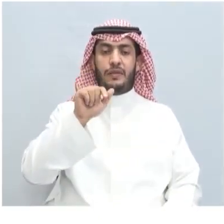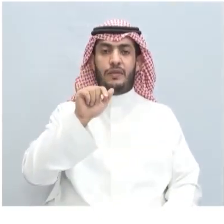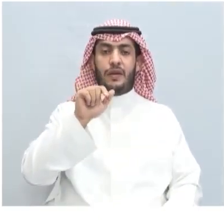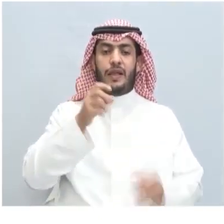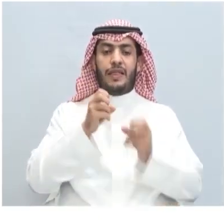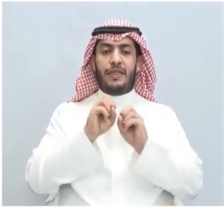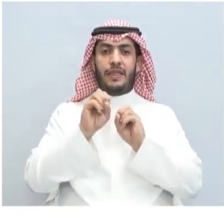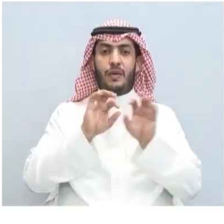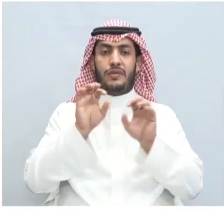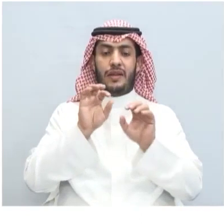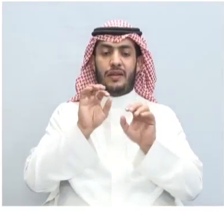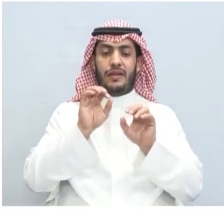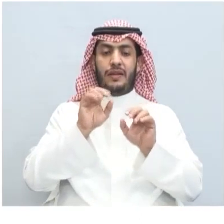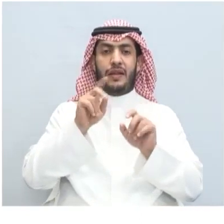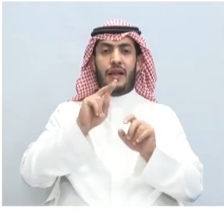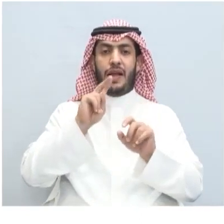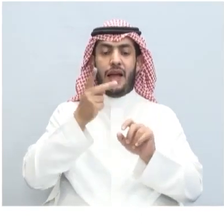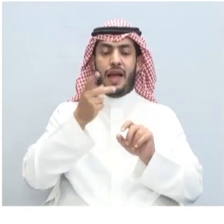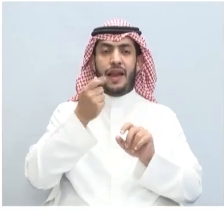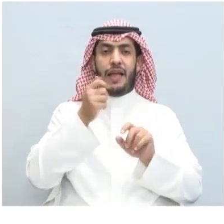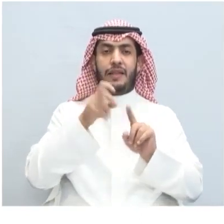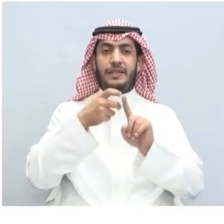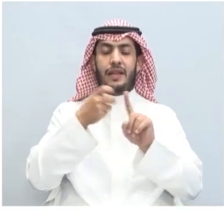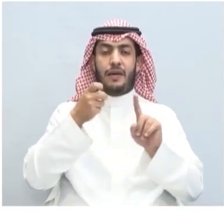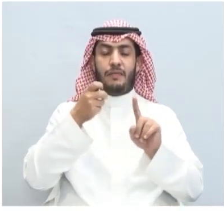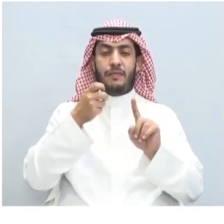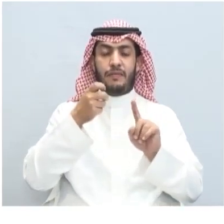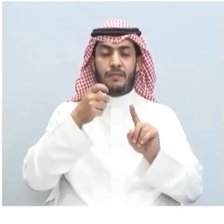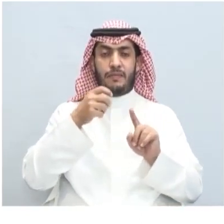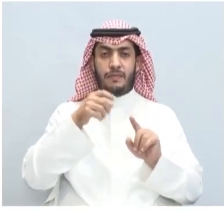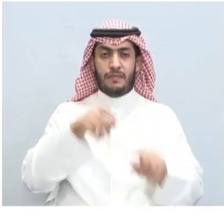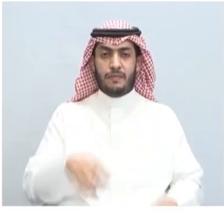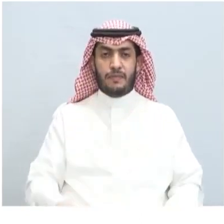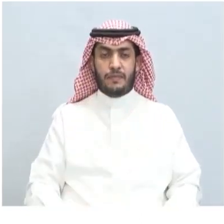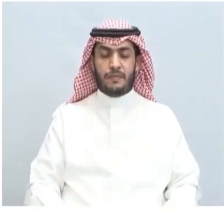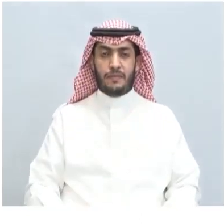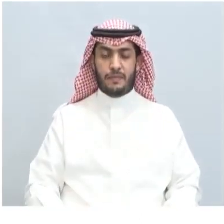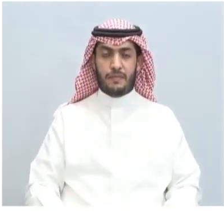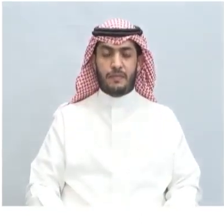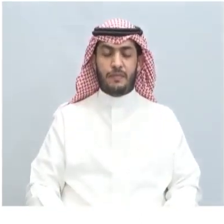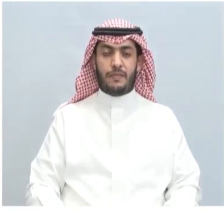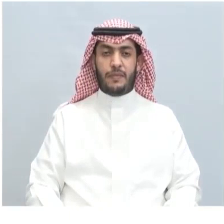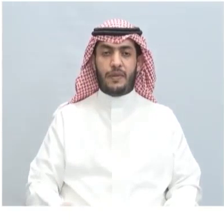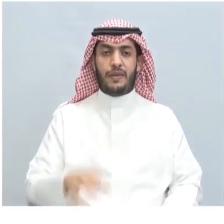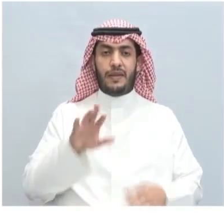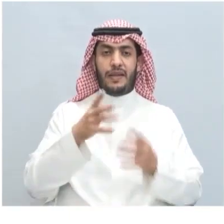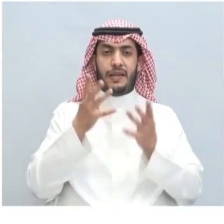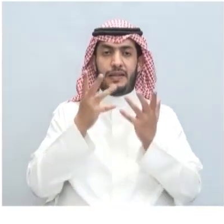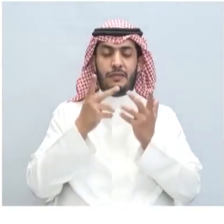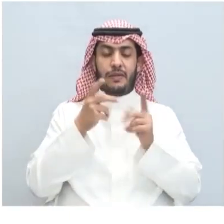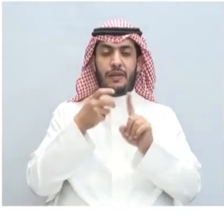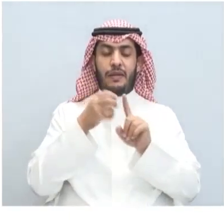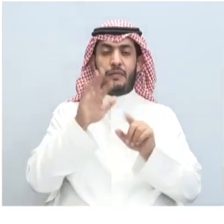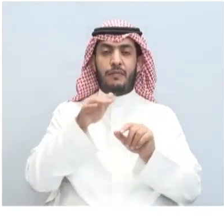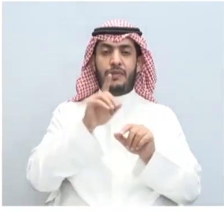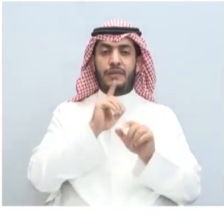عن التوزيعات الغير نقديه وهي السهميه ولكن ذكرنا ايضا حسبه التوزيعات النقديه ذكرنا انها